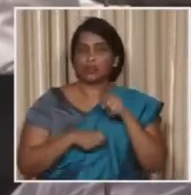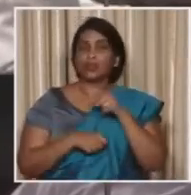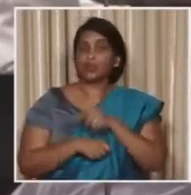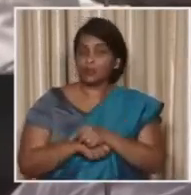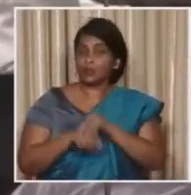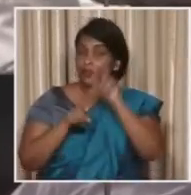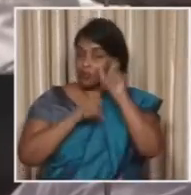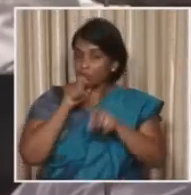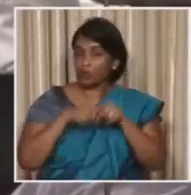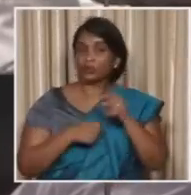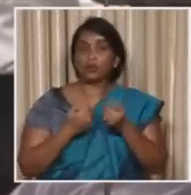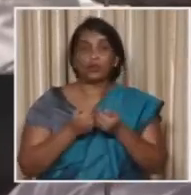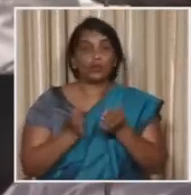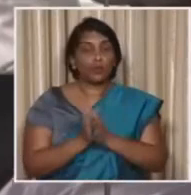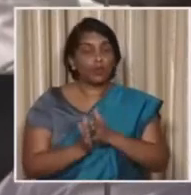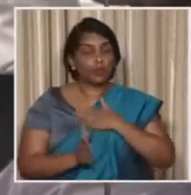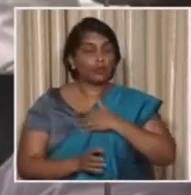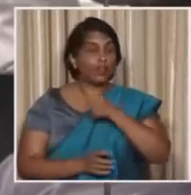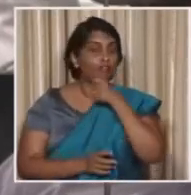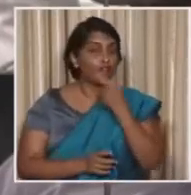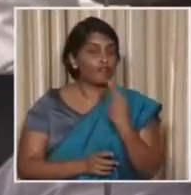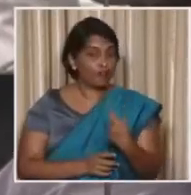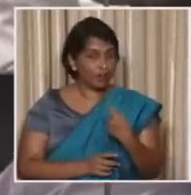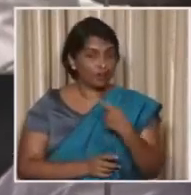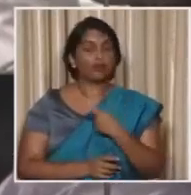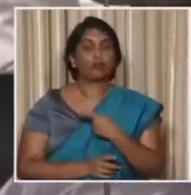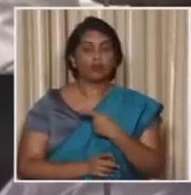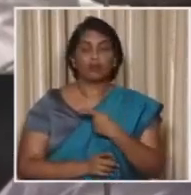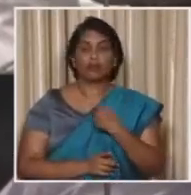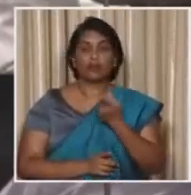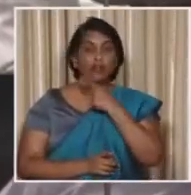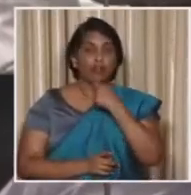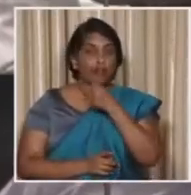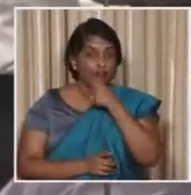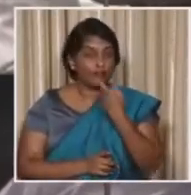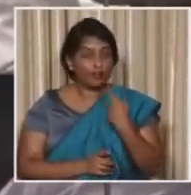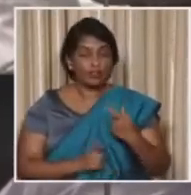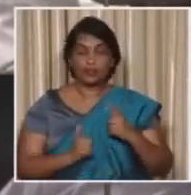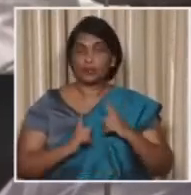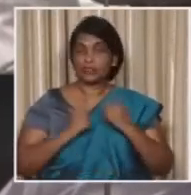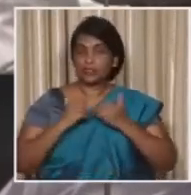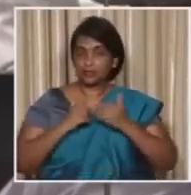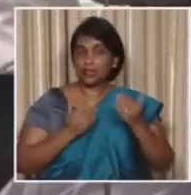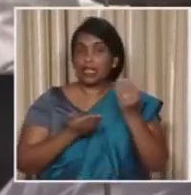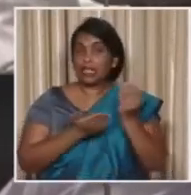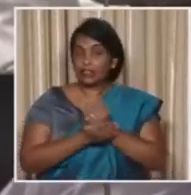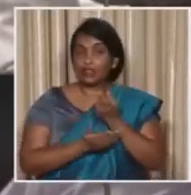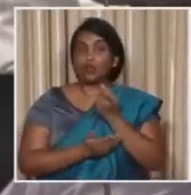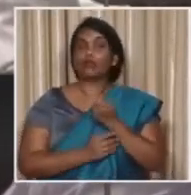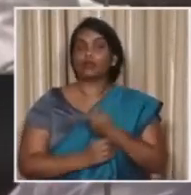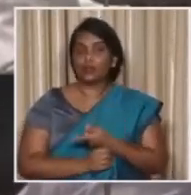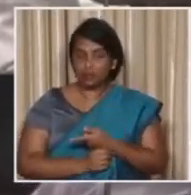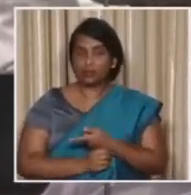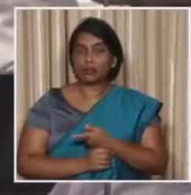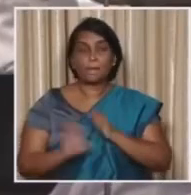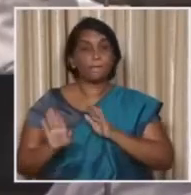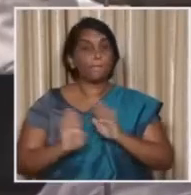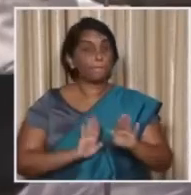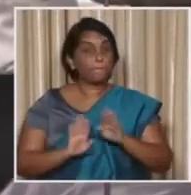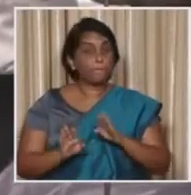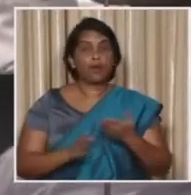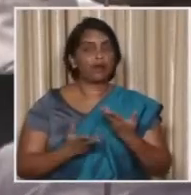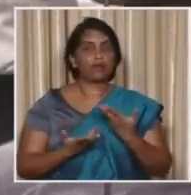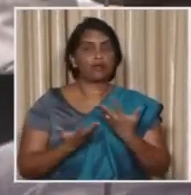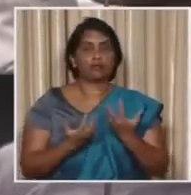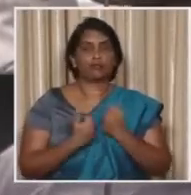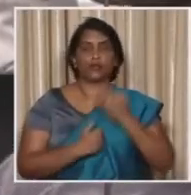මේ අයට තමුන්ගේ විශ්‍රාම ගියාම විශ්‍රාම ජීවිතය ගත කරන්න ඉතුරු කරන්නේ මුදල පාලනය කිරීමේ නිදහසක් නැහැ